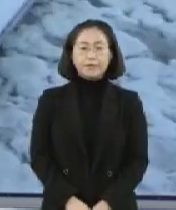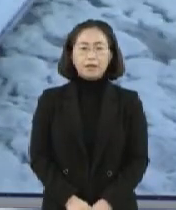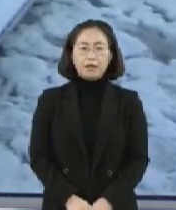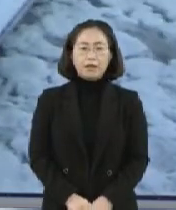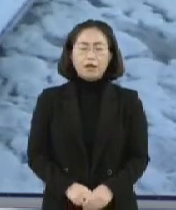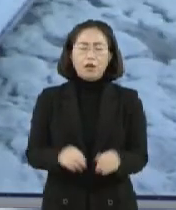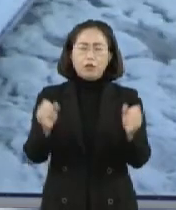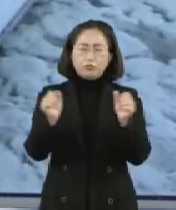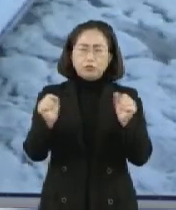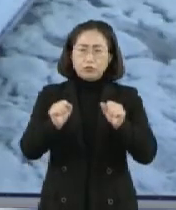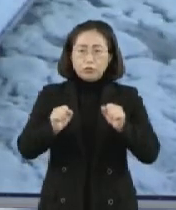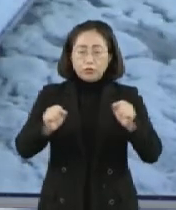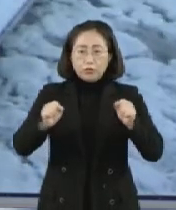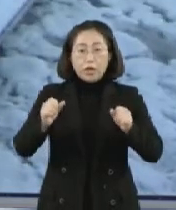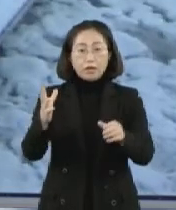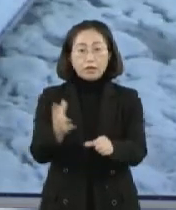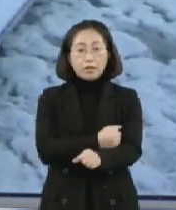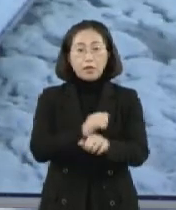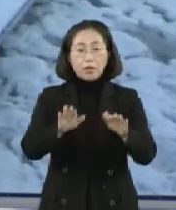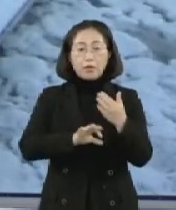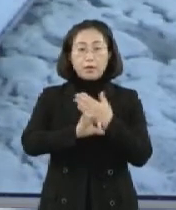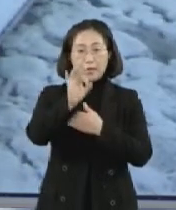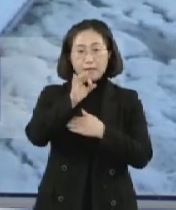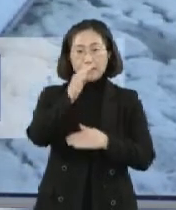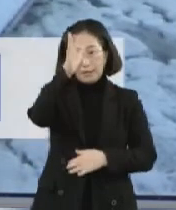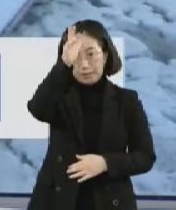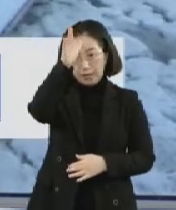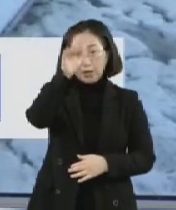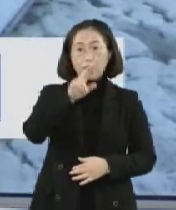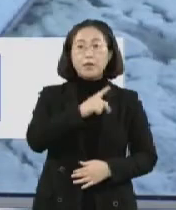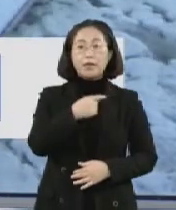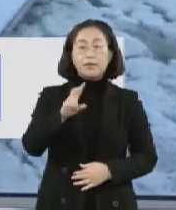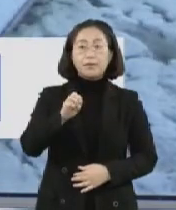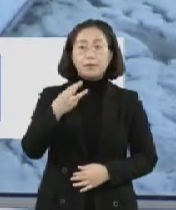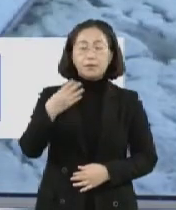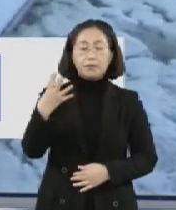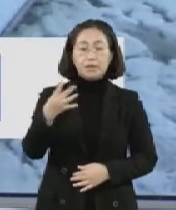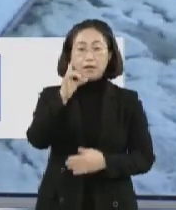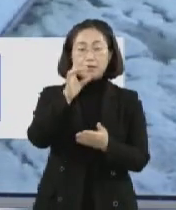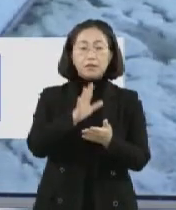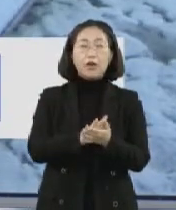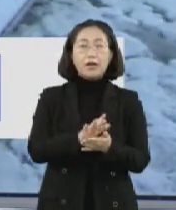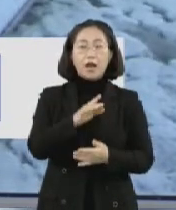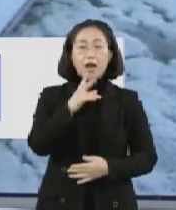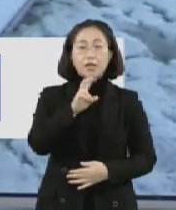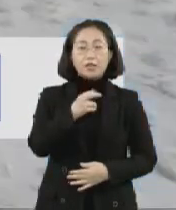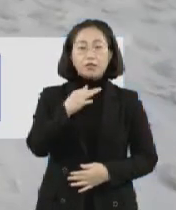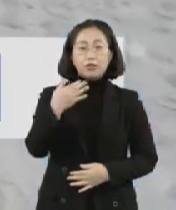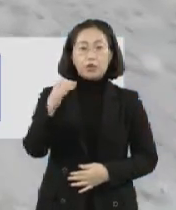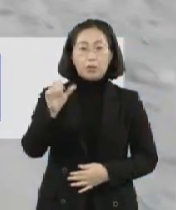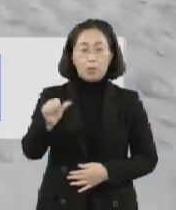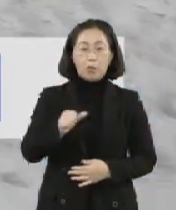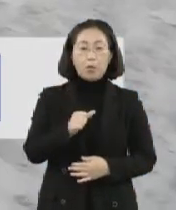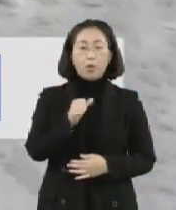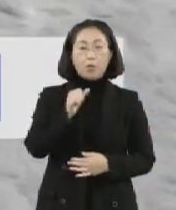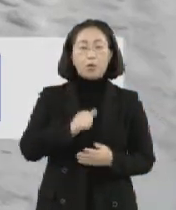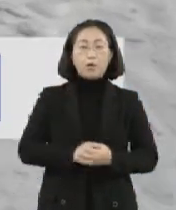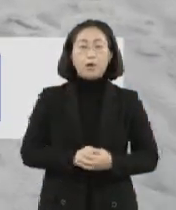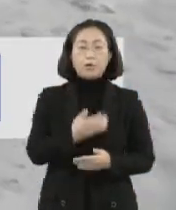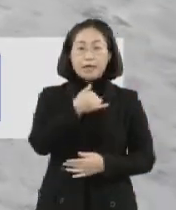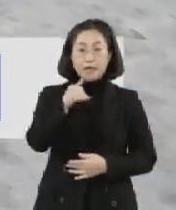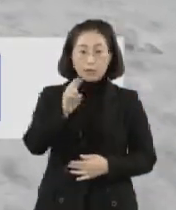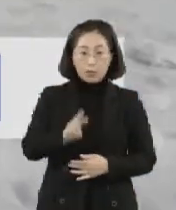역대급 북극 추위로 오늘아침 계룡 2 영화 23.4 도 천안 영화 19.5 2 세종 영하 18점 일도